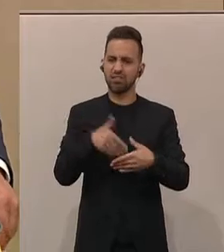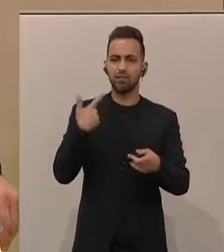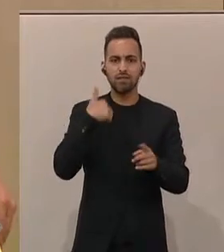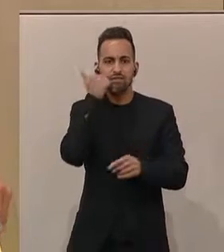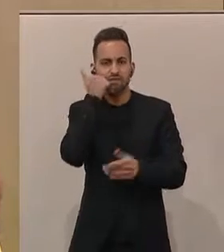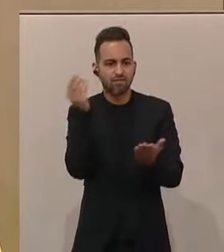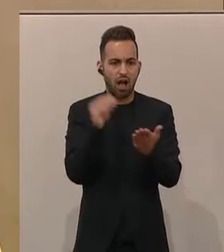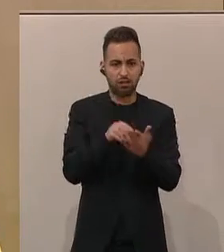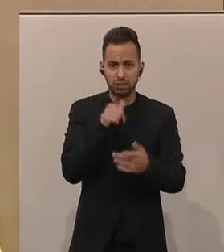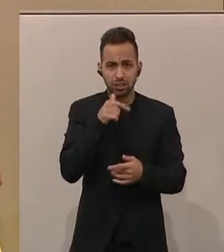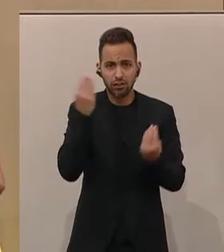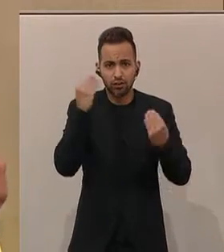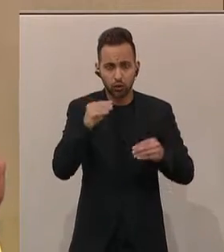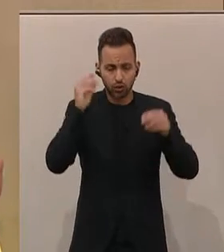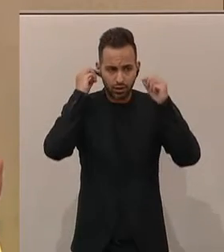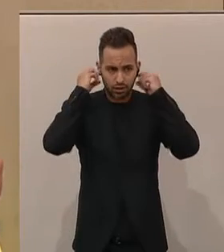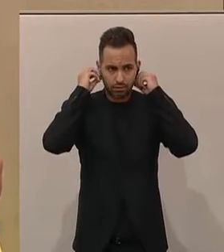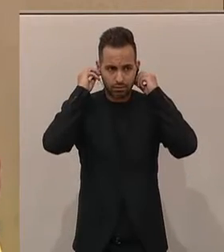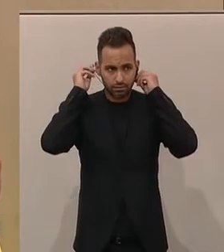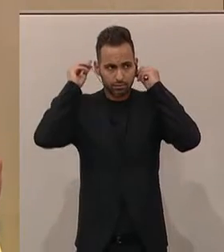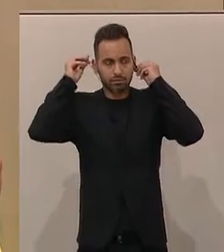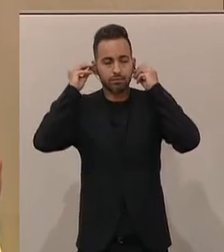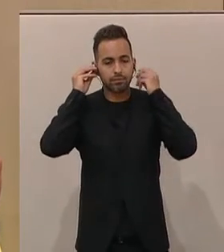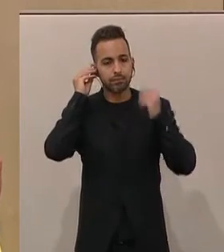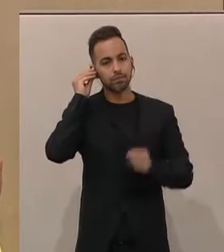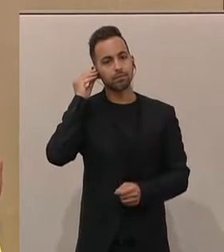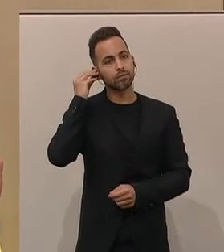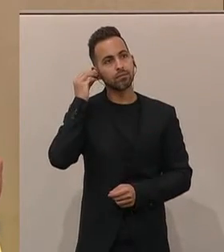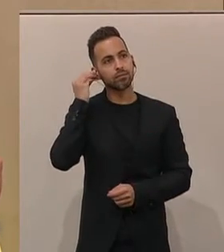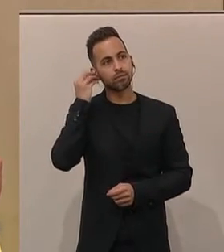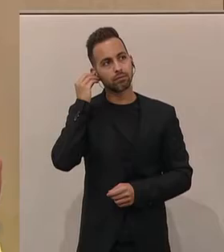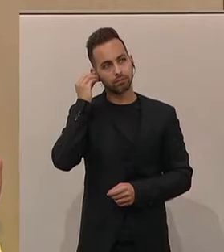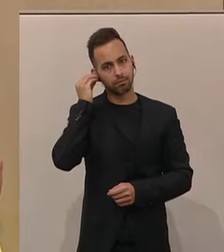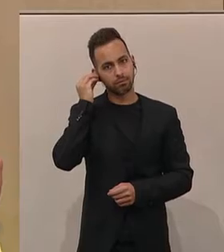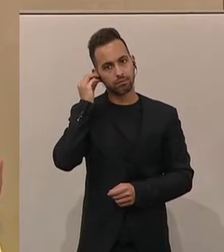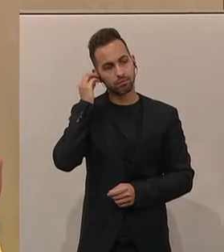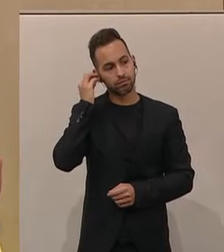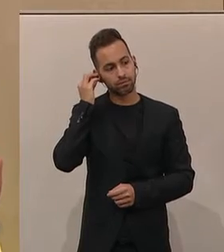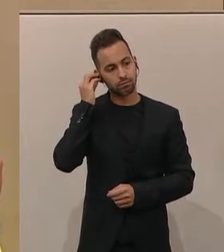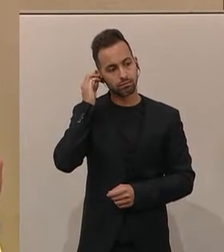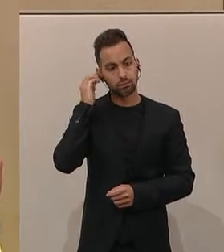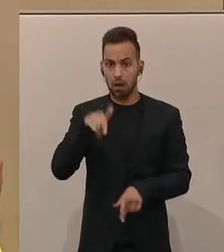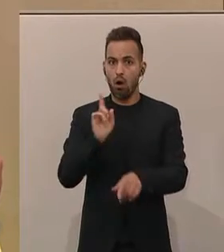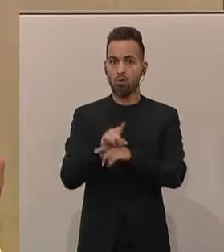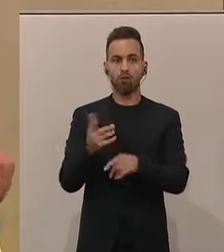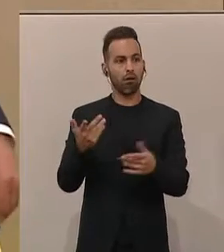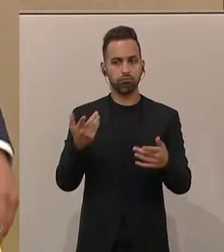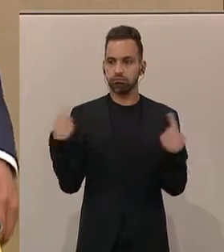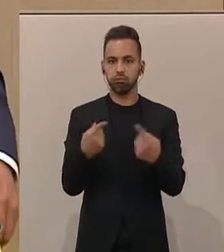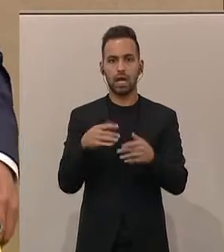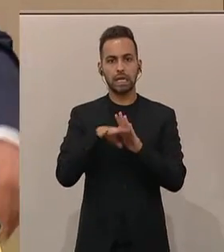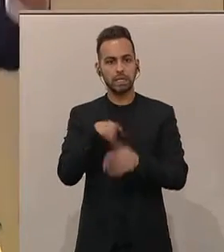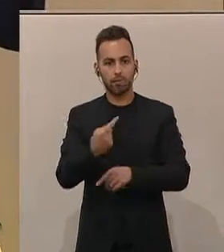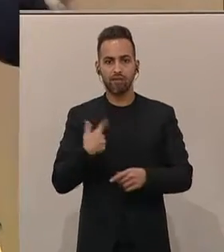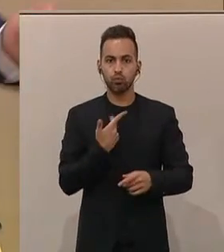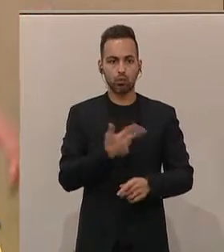hinfälschen. Das ist unwürdig. Das ist ein Auftrag an den Gesetzgeber und da sind wir hier, lebensnahe Lösungen zu